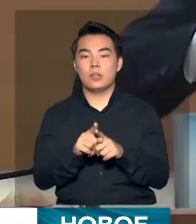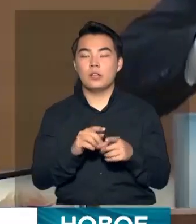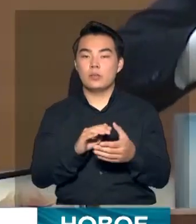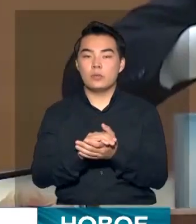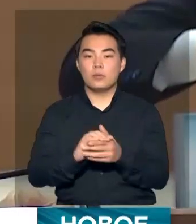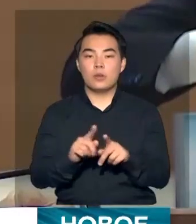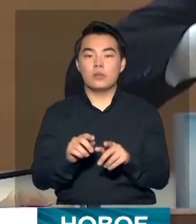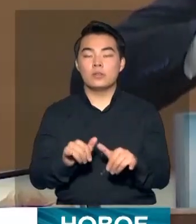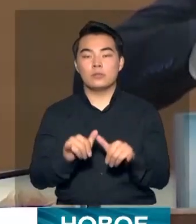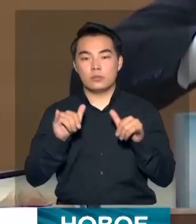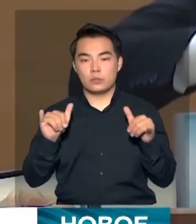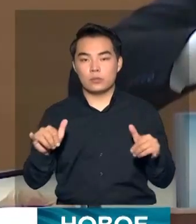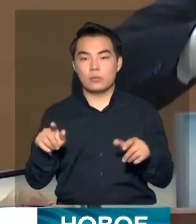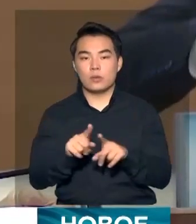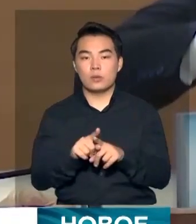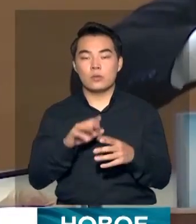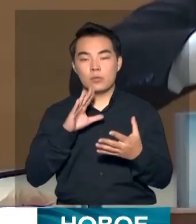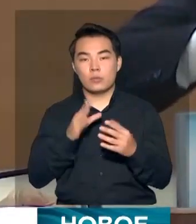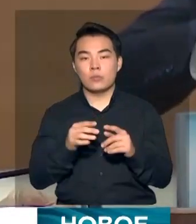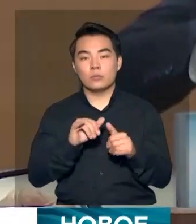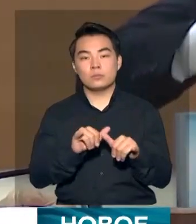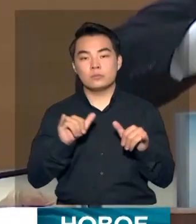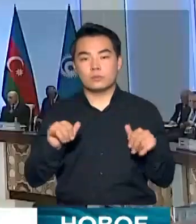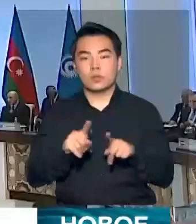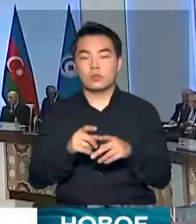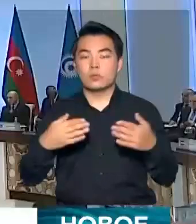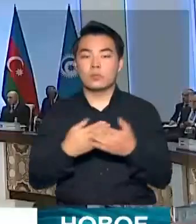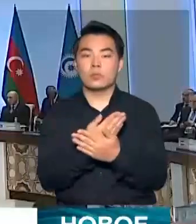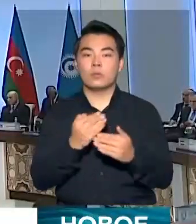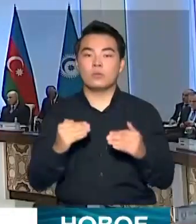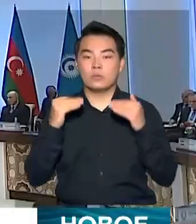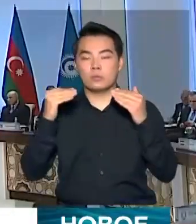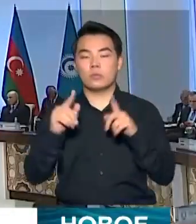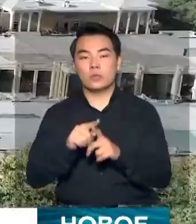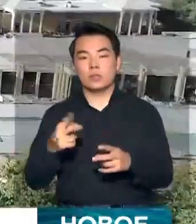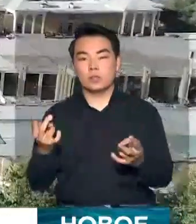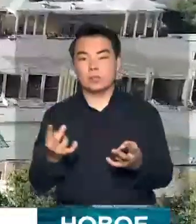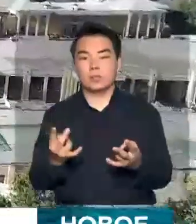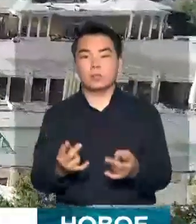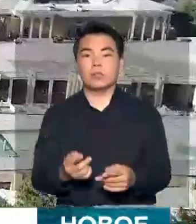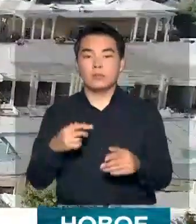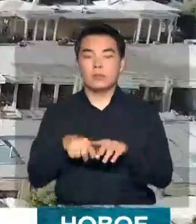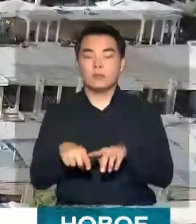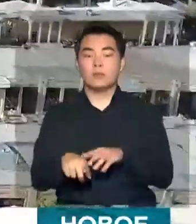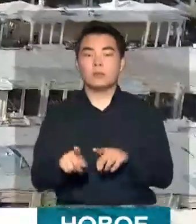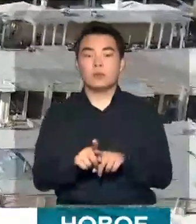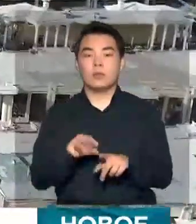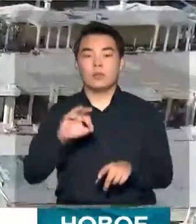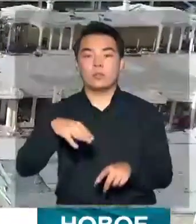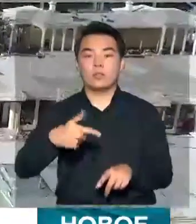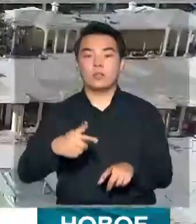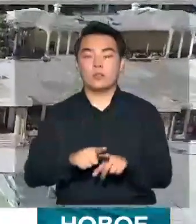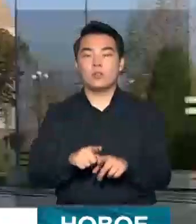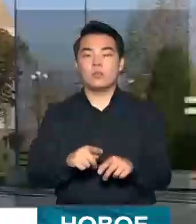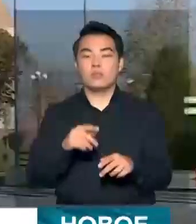ықпалдастығымызды одан әрі нығайтуға және оны жаңа белеске көтеруге мүдделіміз. Чтобы превратить ОТГ в